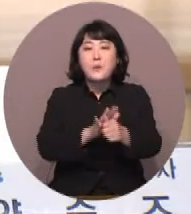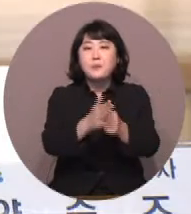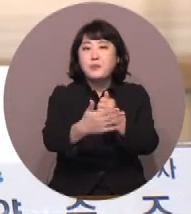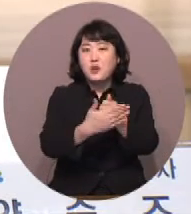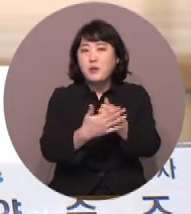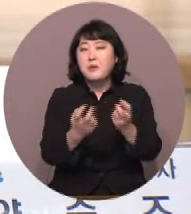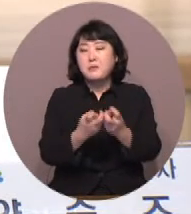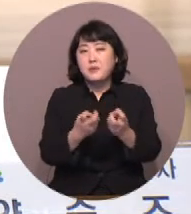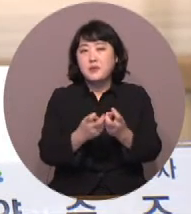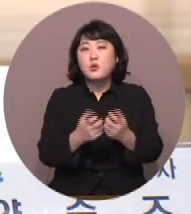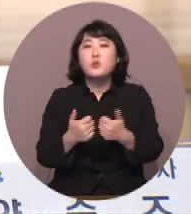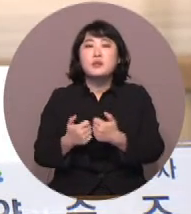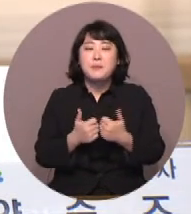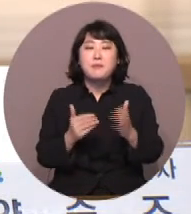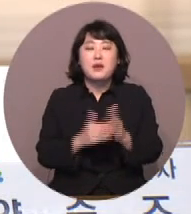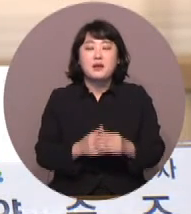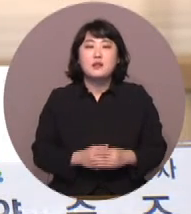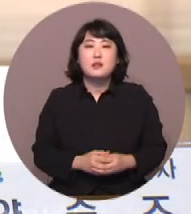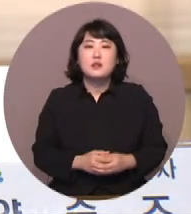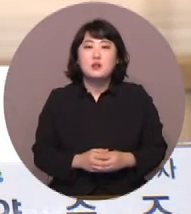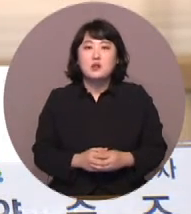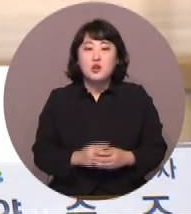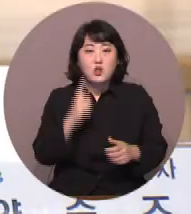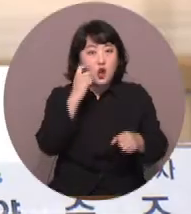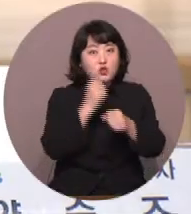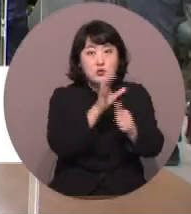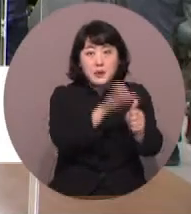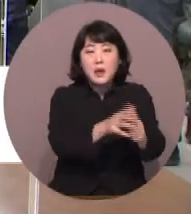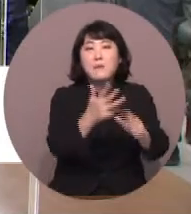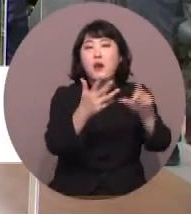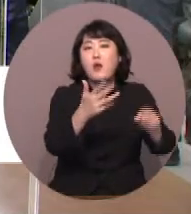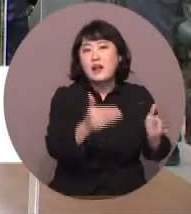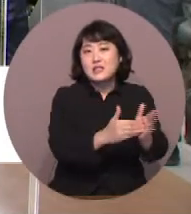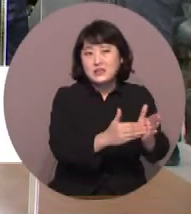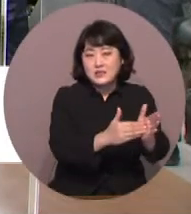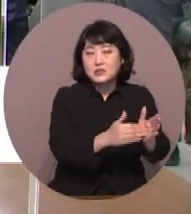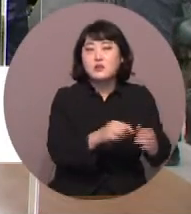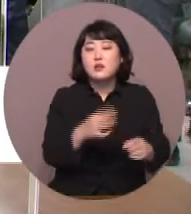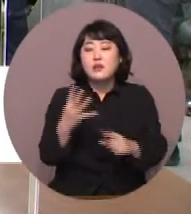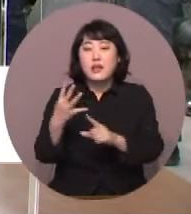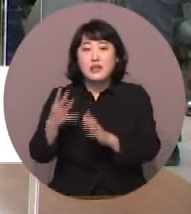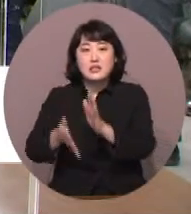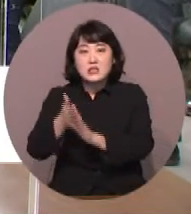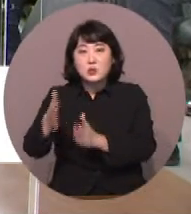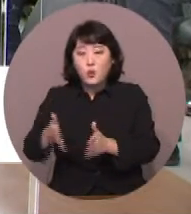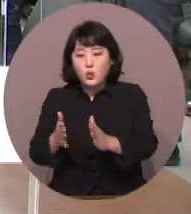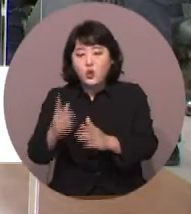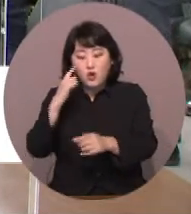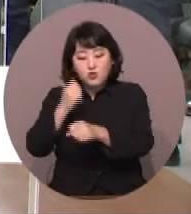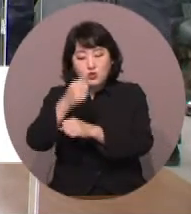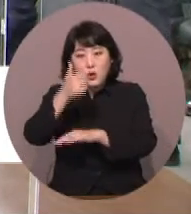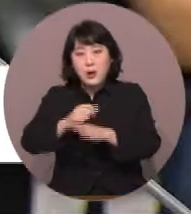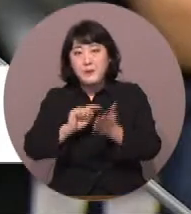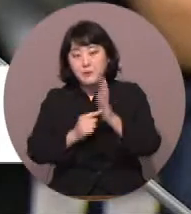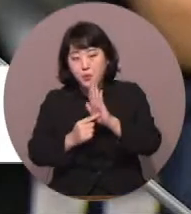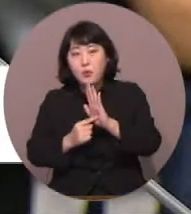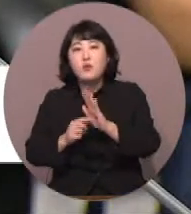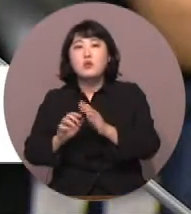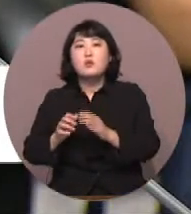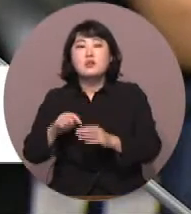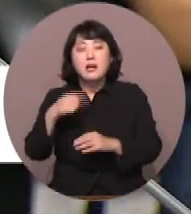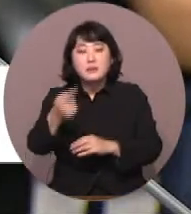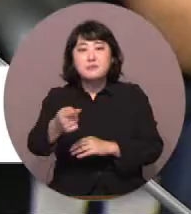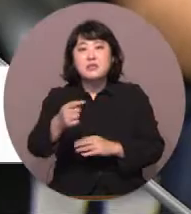했습니다 연구용역 은 오는 8월 까지 진행되며 내게 시도는 연구 결과가 나오는대로 시 도민들의